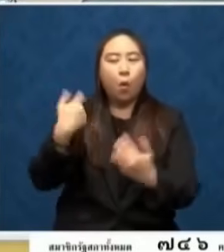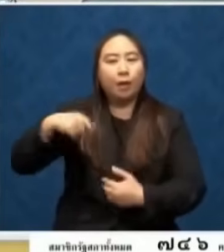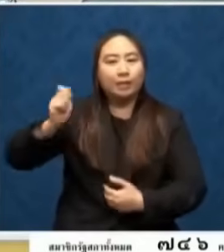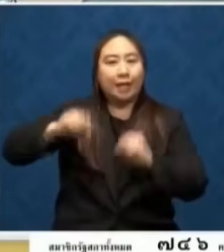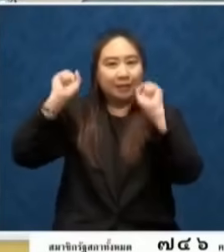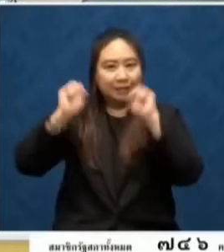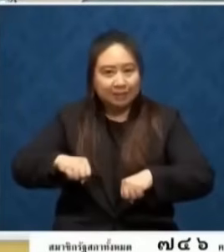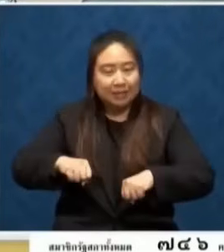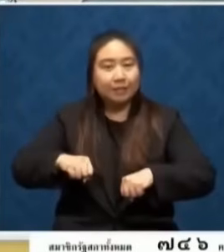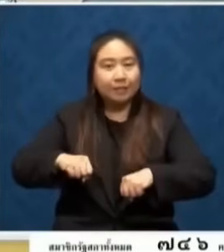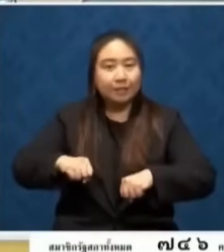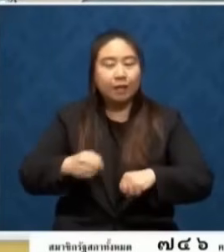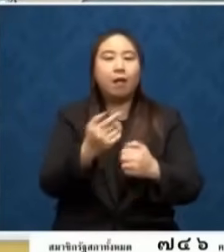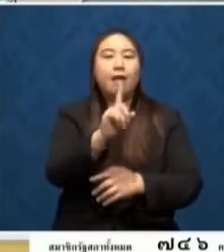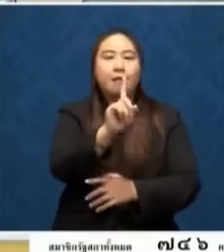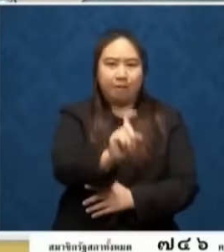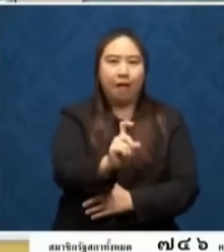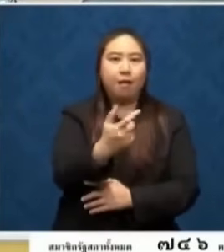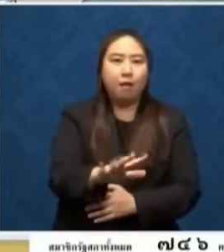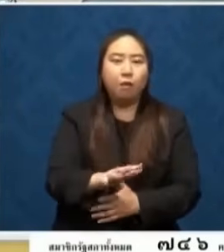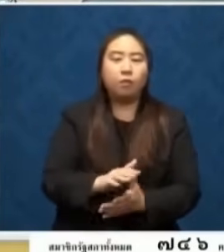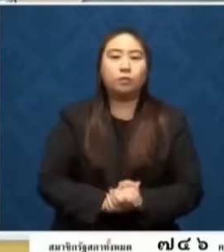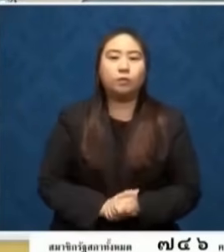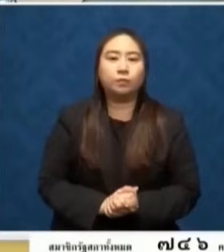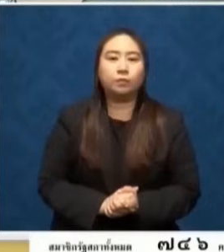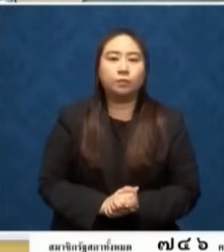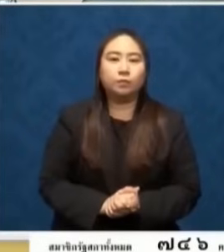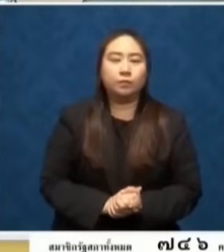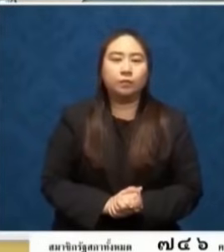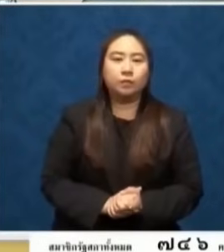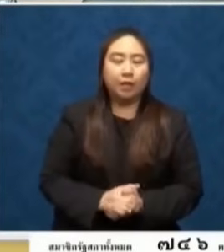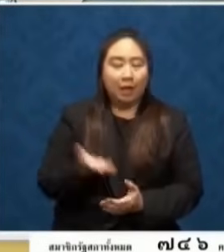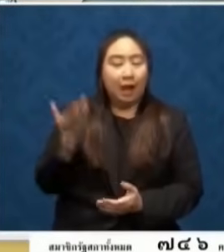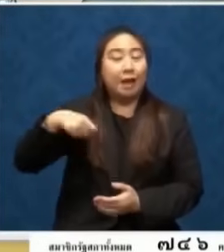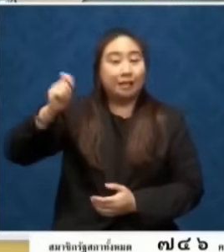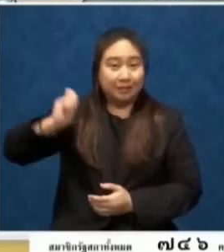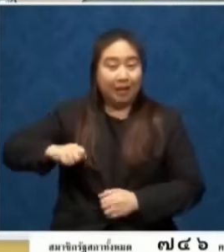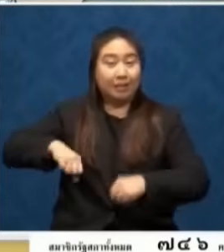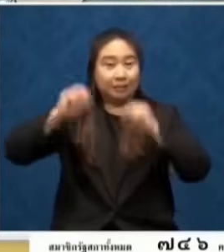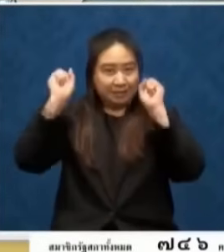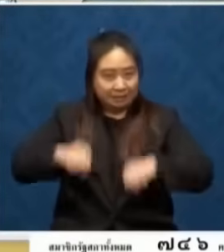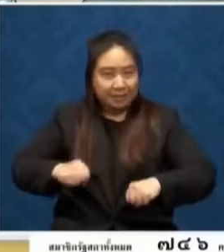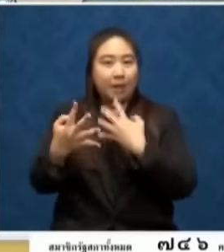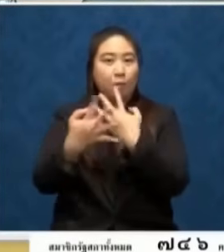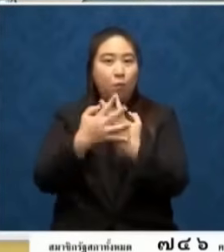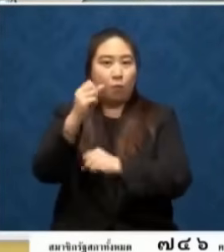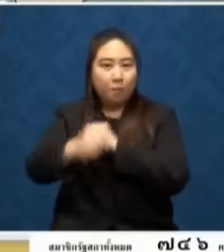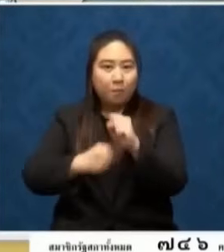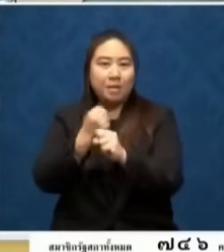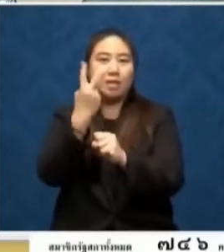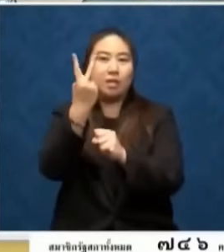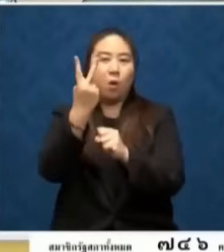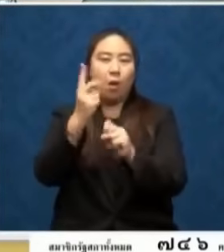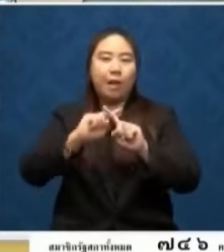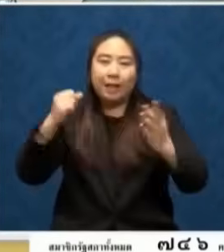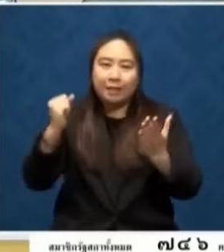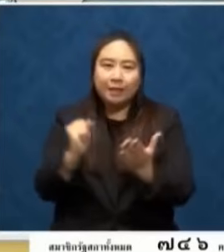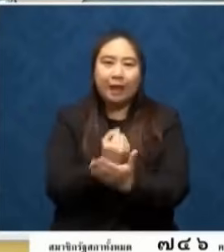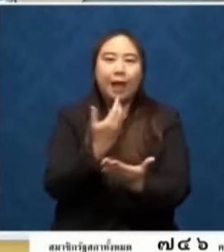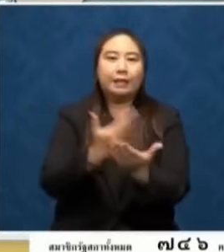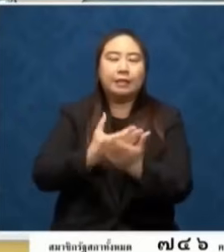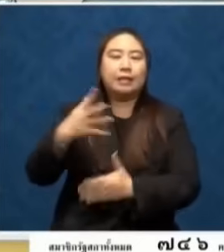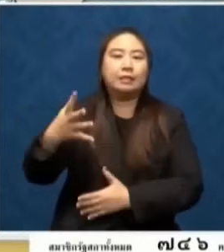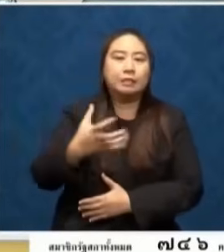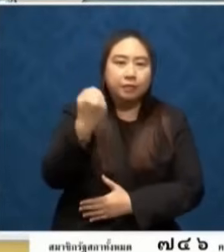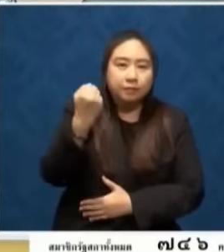าศาลสูงซึ่งศาลอุทธรณ์ยืนจำคุก2ปีน่าเสียดายท่านถูกยึดทรัพย์ส